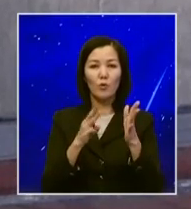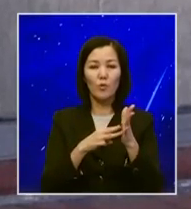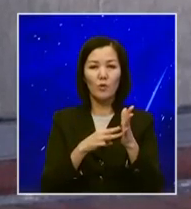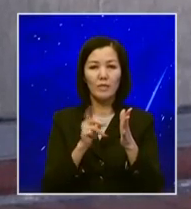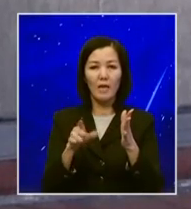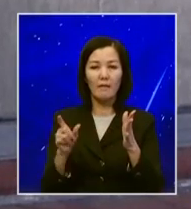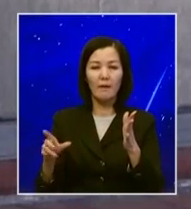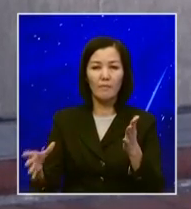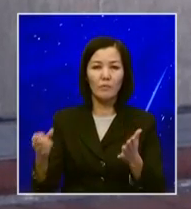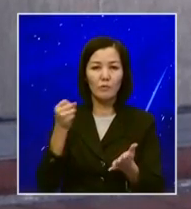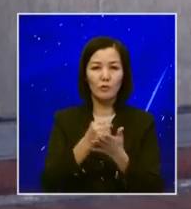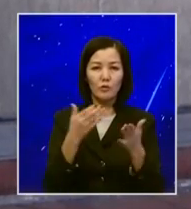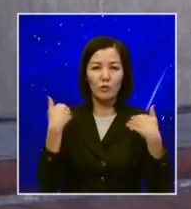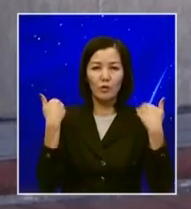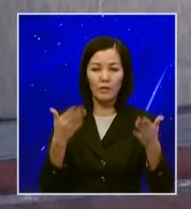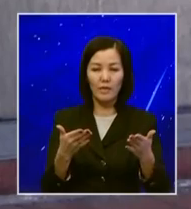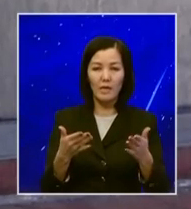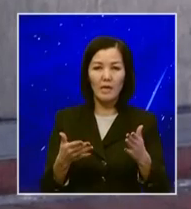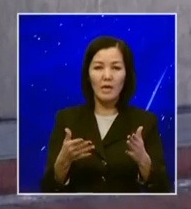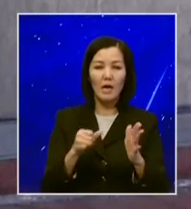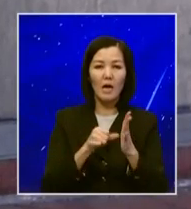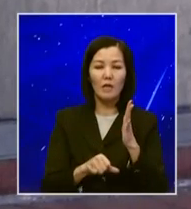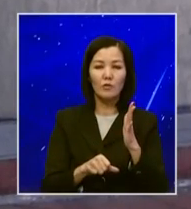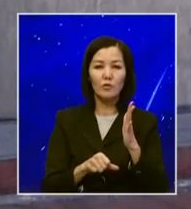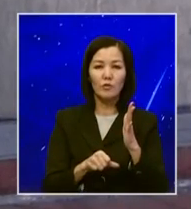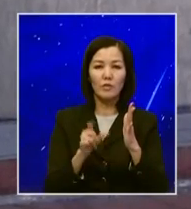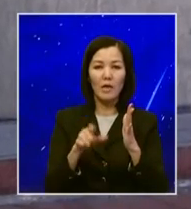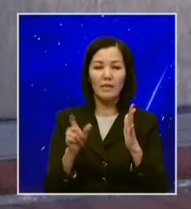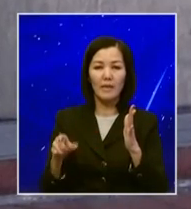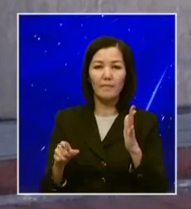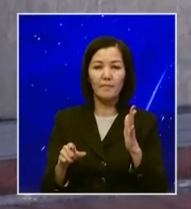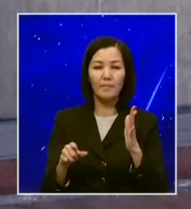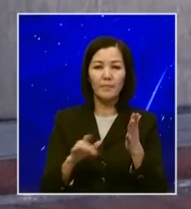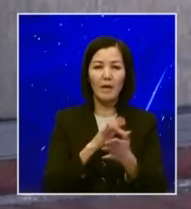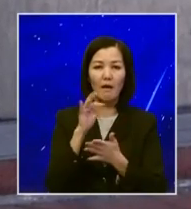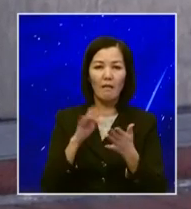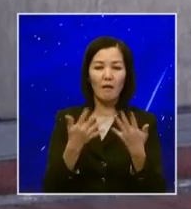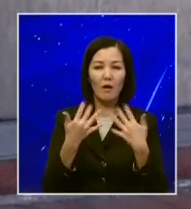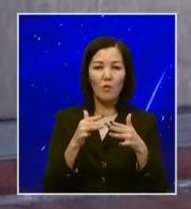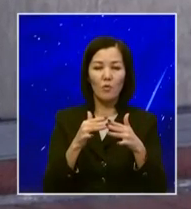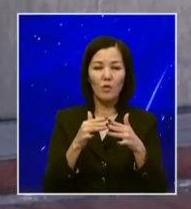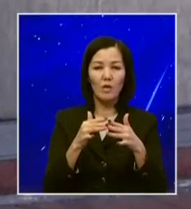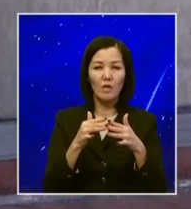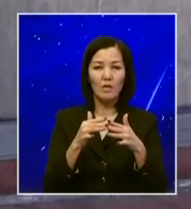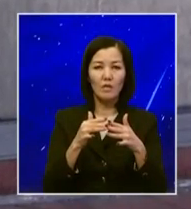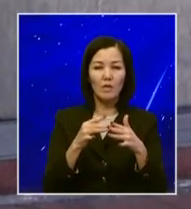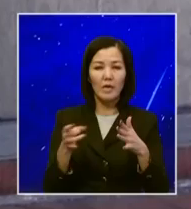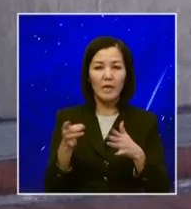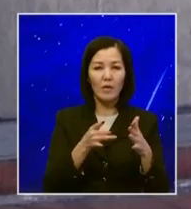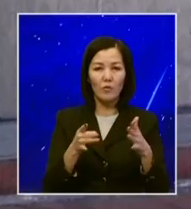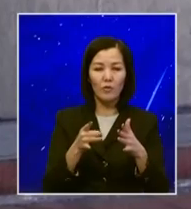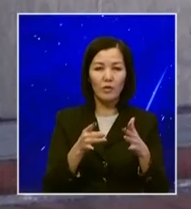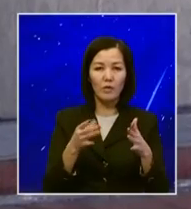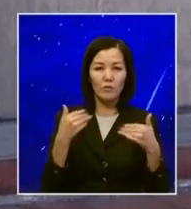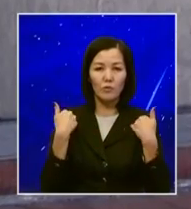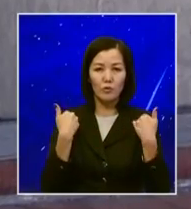кандидат ұсынылды. Республика бойынша 600-ден астам кандидаттар қала ауылдық райондық мәслихаттарға